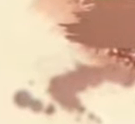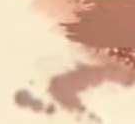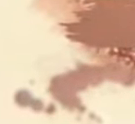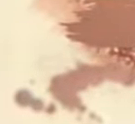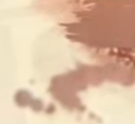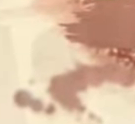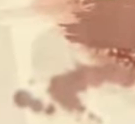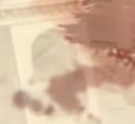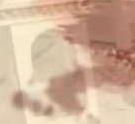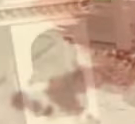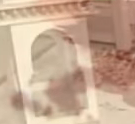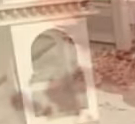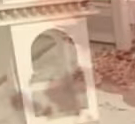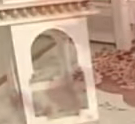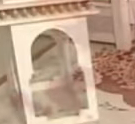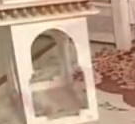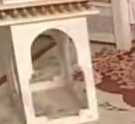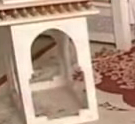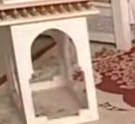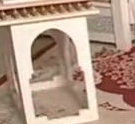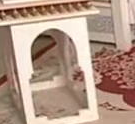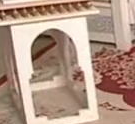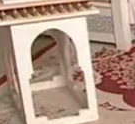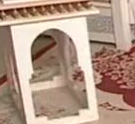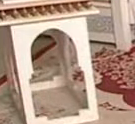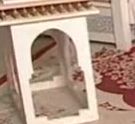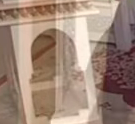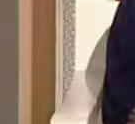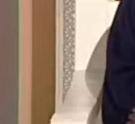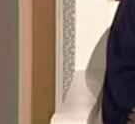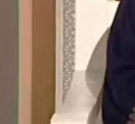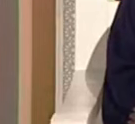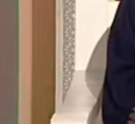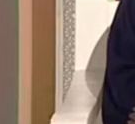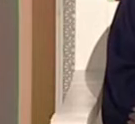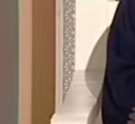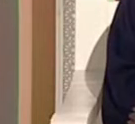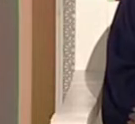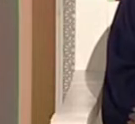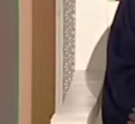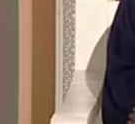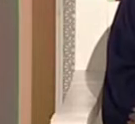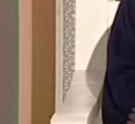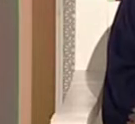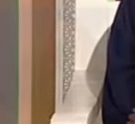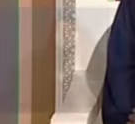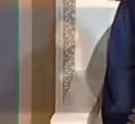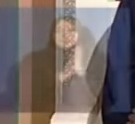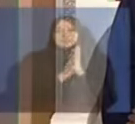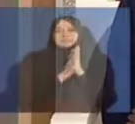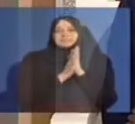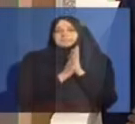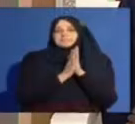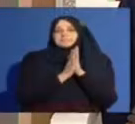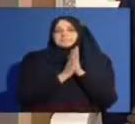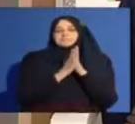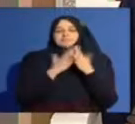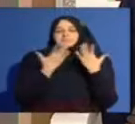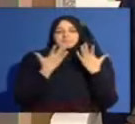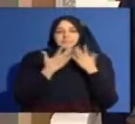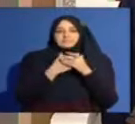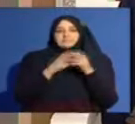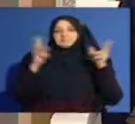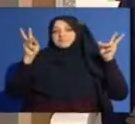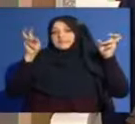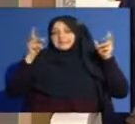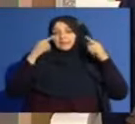Thank you. إذن قضايا الجالية من